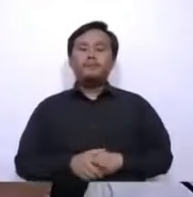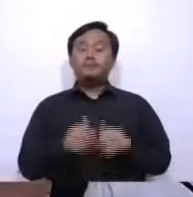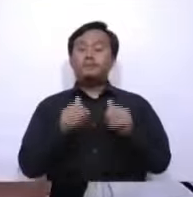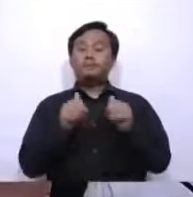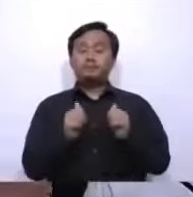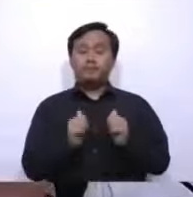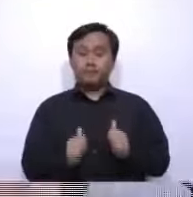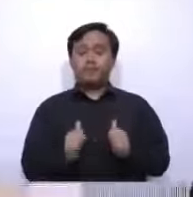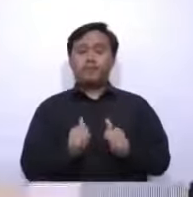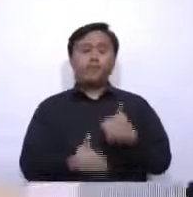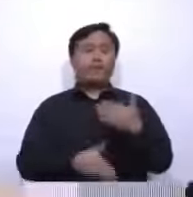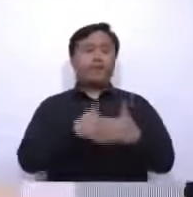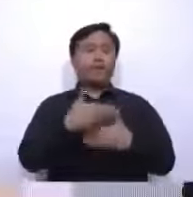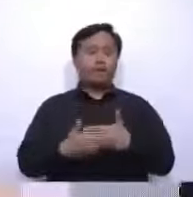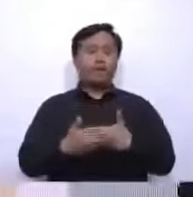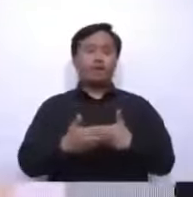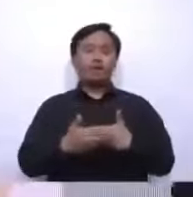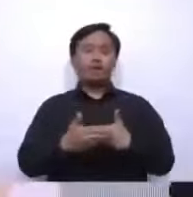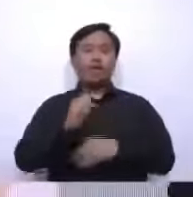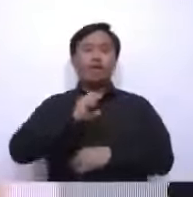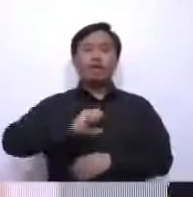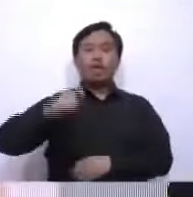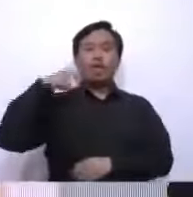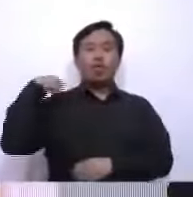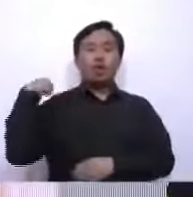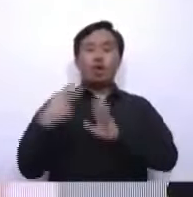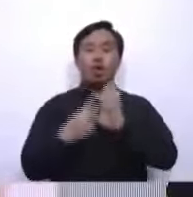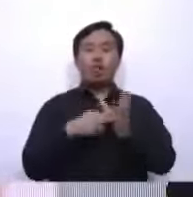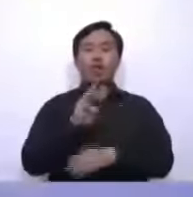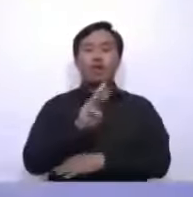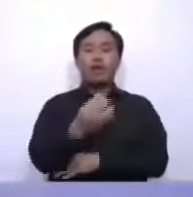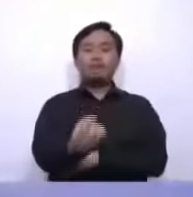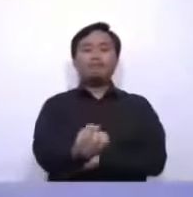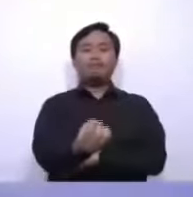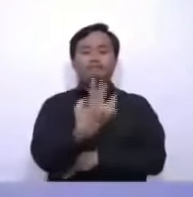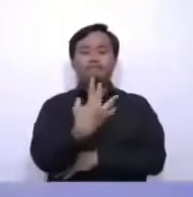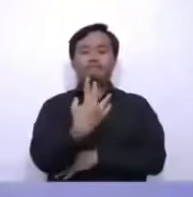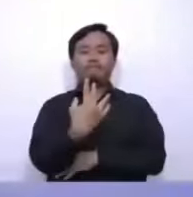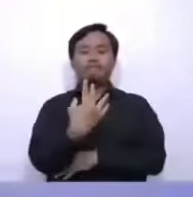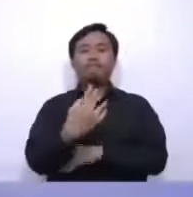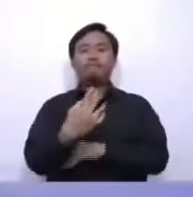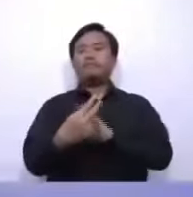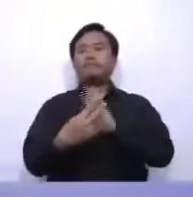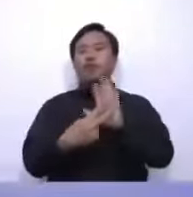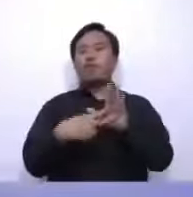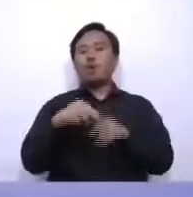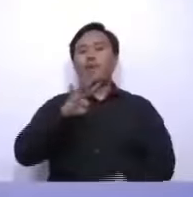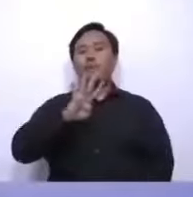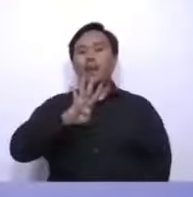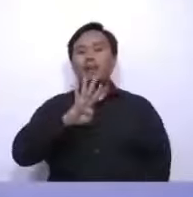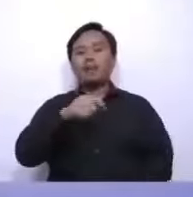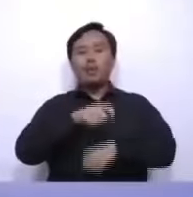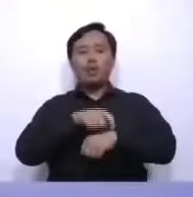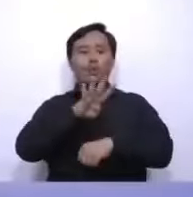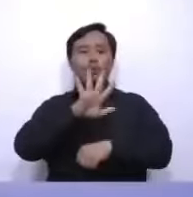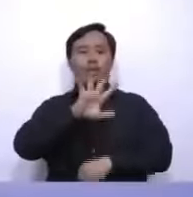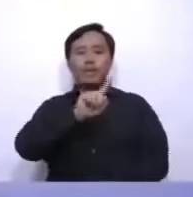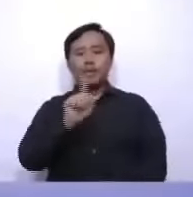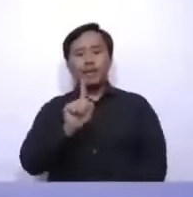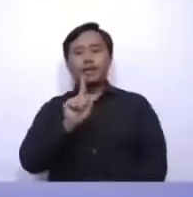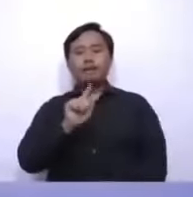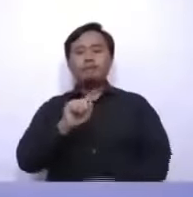Selanjutnya, saya beri kesempatan untuk Cagub nomor urut 3 menanggapi jawaban Cagub nomor urut 4. Waktu Anda 45